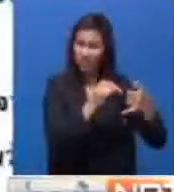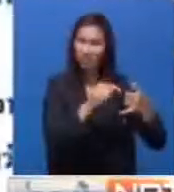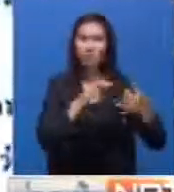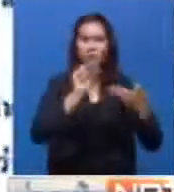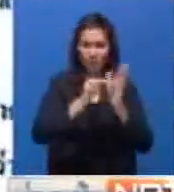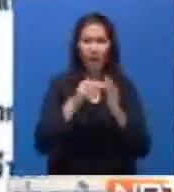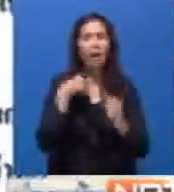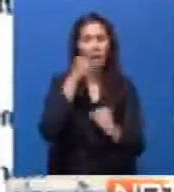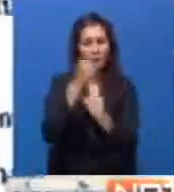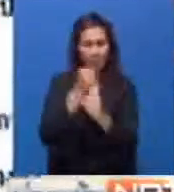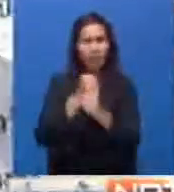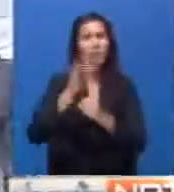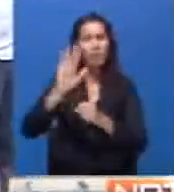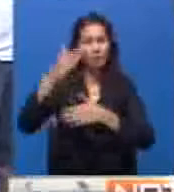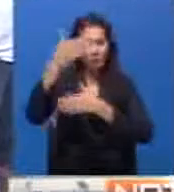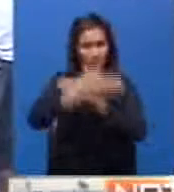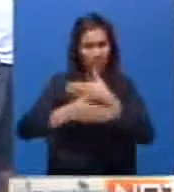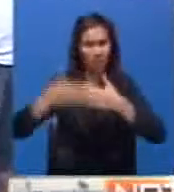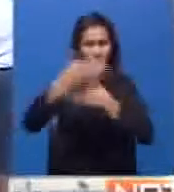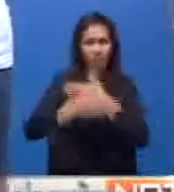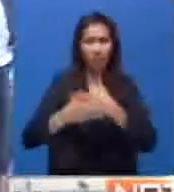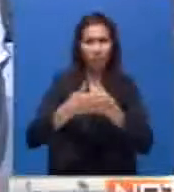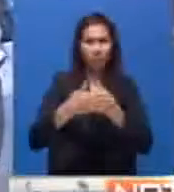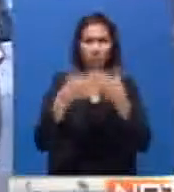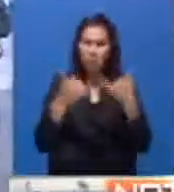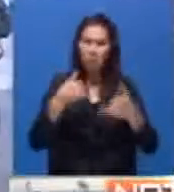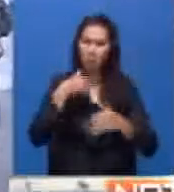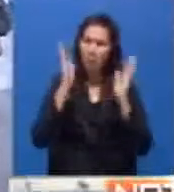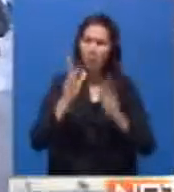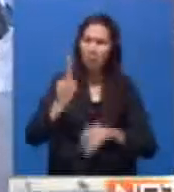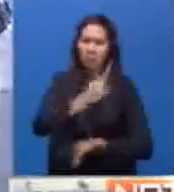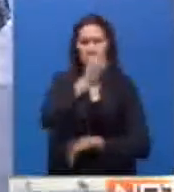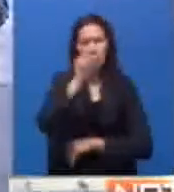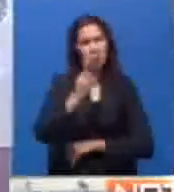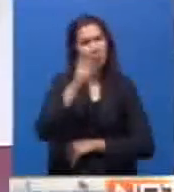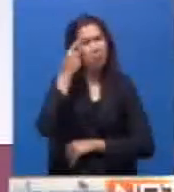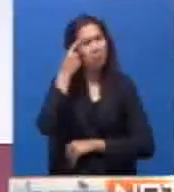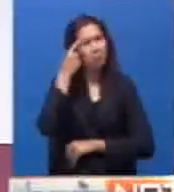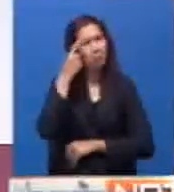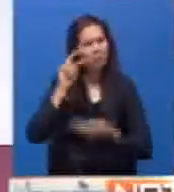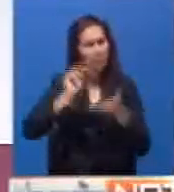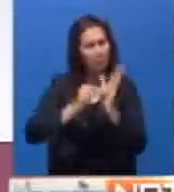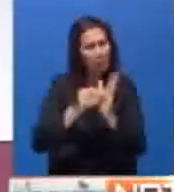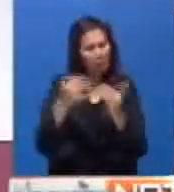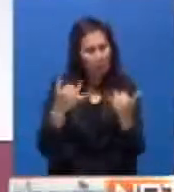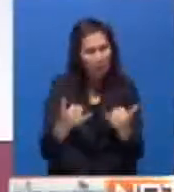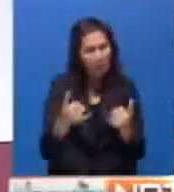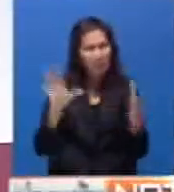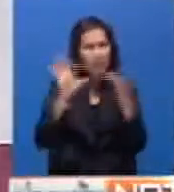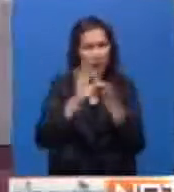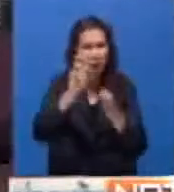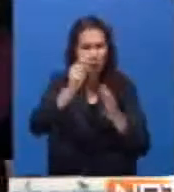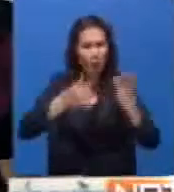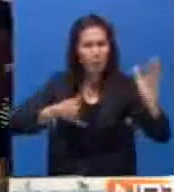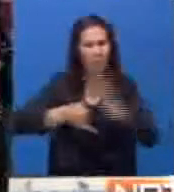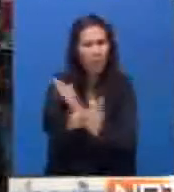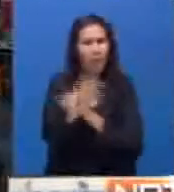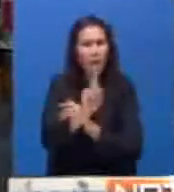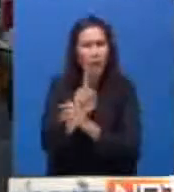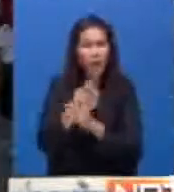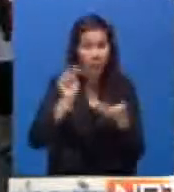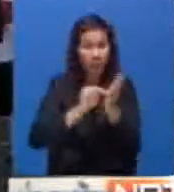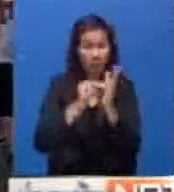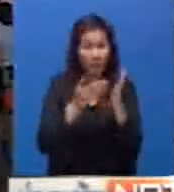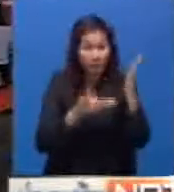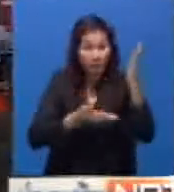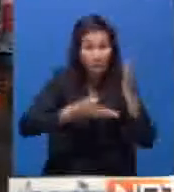ของการรถไฟทำให้เกิดเสียงสะท้อนถึงความเข้มงวดรัดกุมในการสอบคัดเลือกของการรถไฟว่าเป็นไปตามมาตรฐ